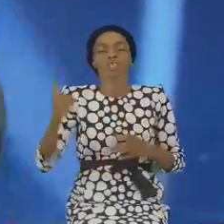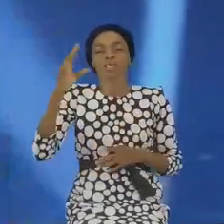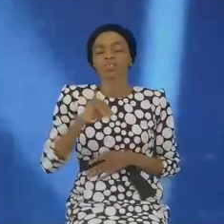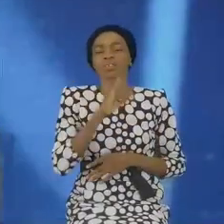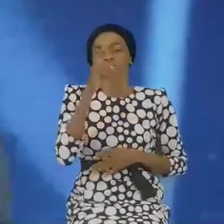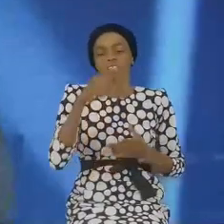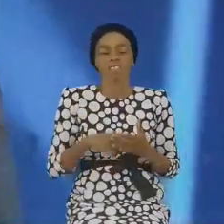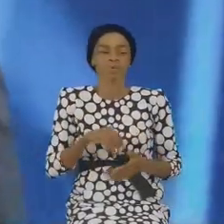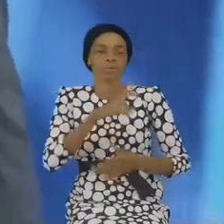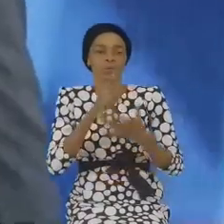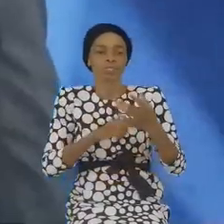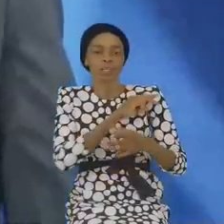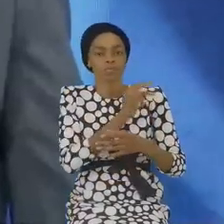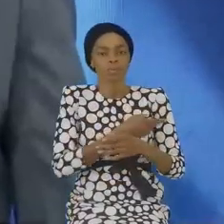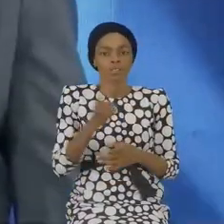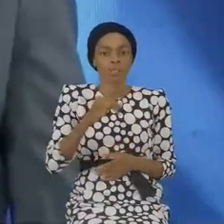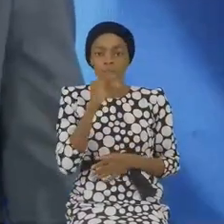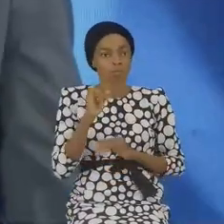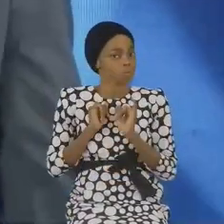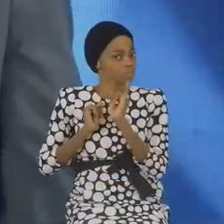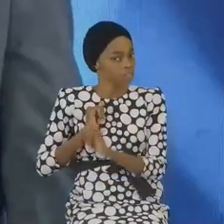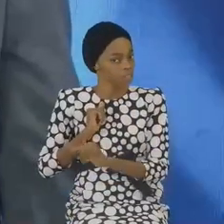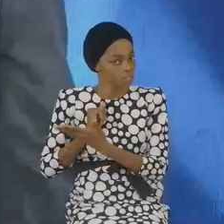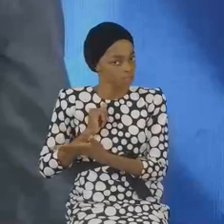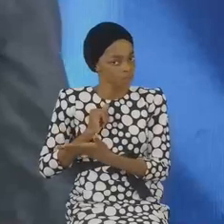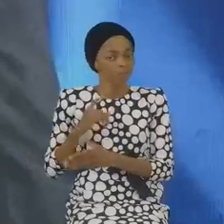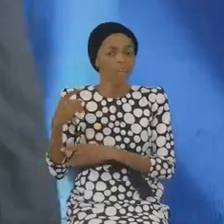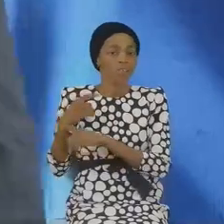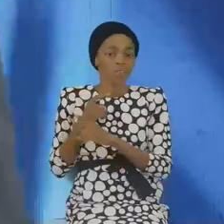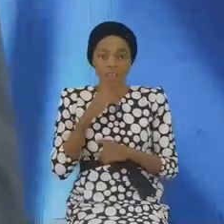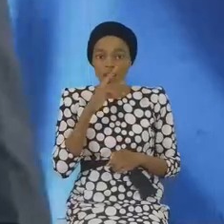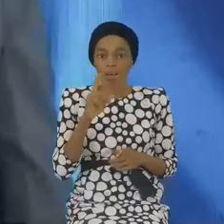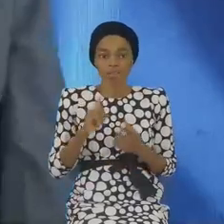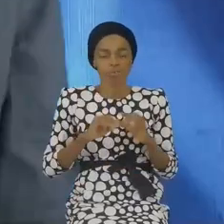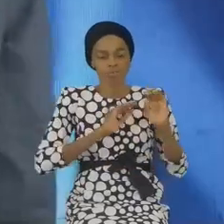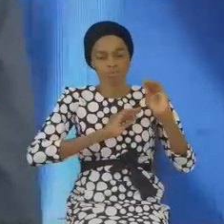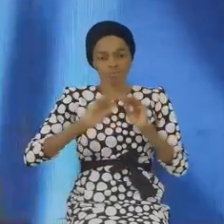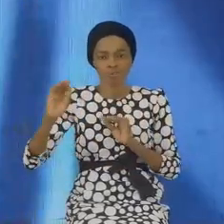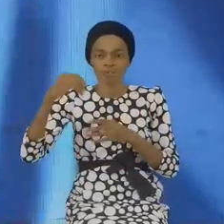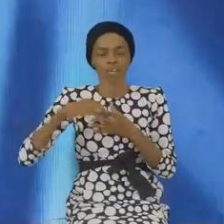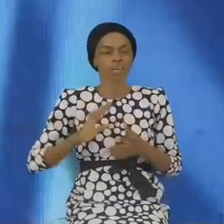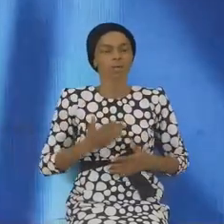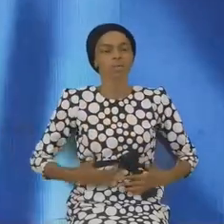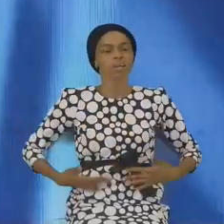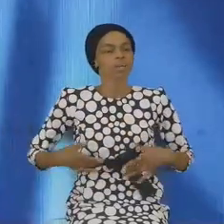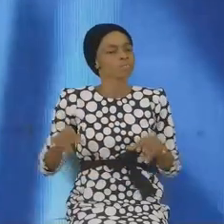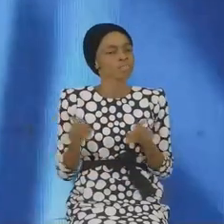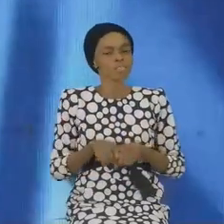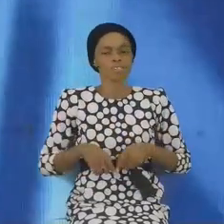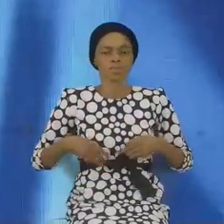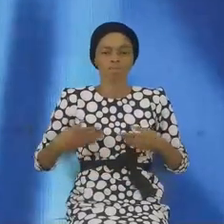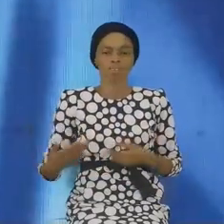puissant. Mais ils ne sont pas restés là-bas. Ils devaient avancer. Dans nos vies, c'est la même chose. Nous